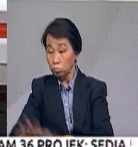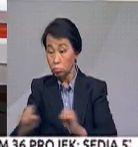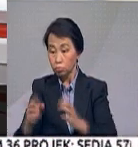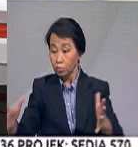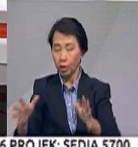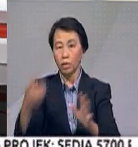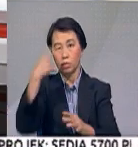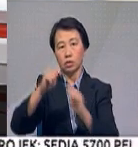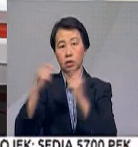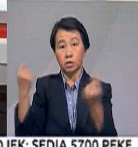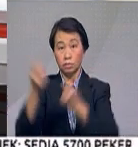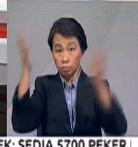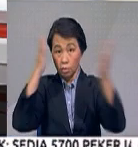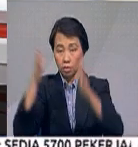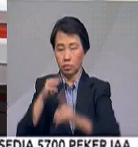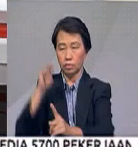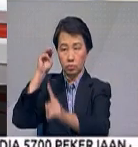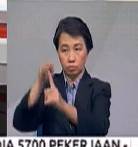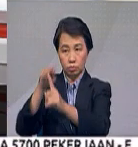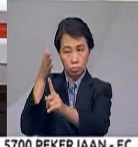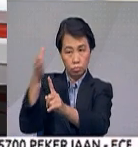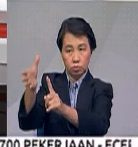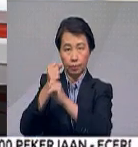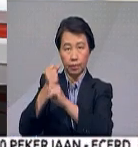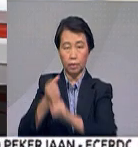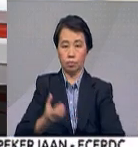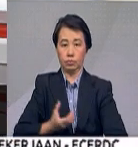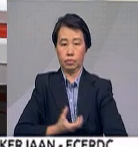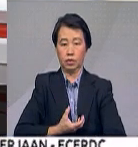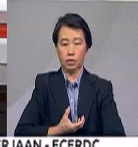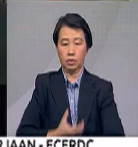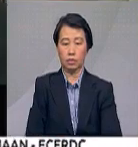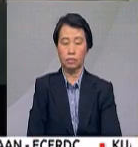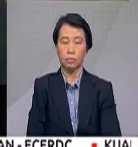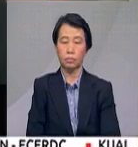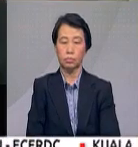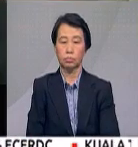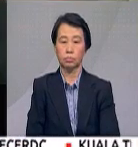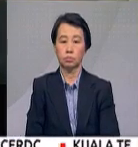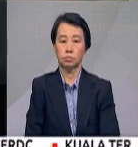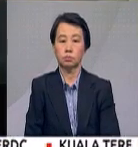besar kepada kontinjen negara dalam misi memburu pingat.